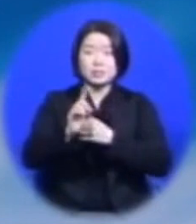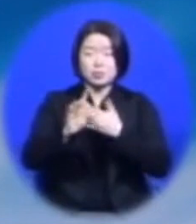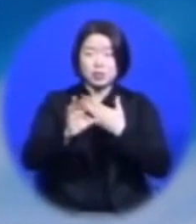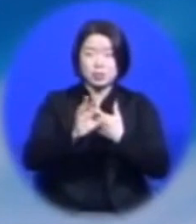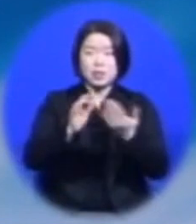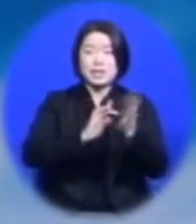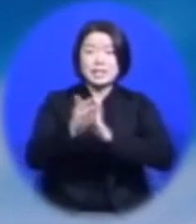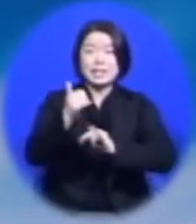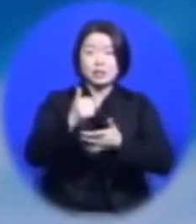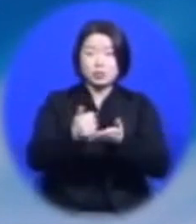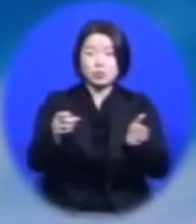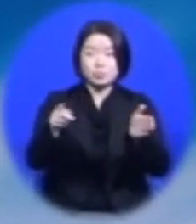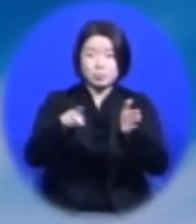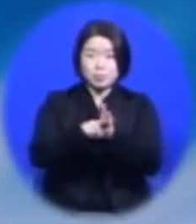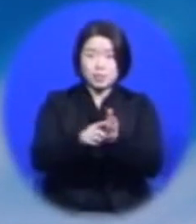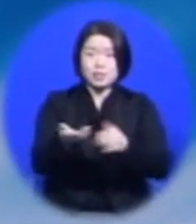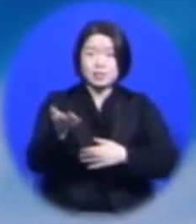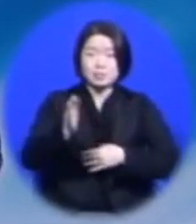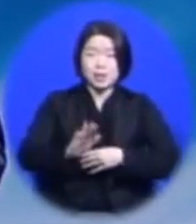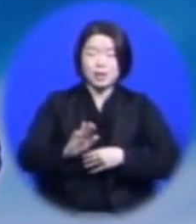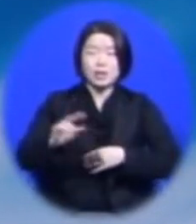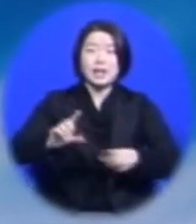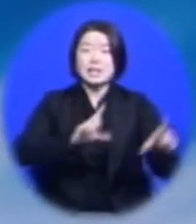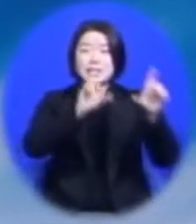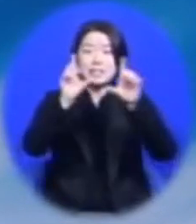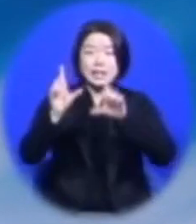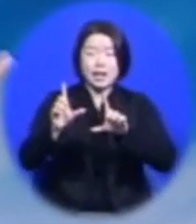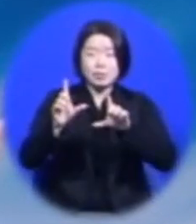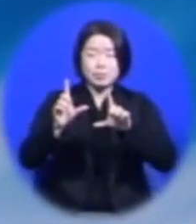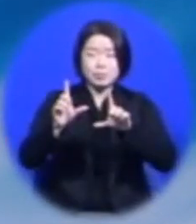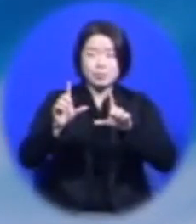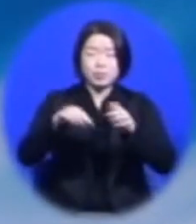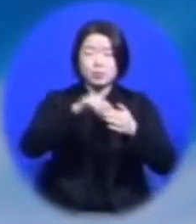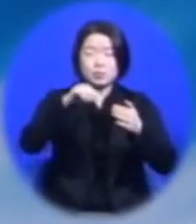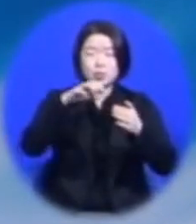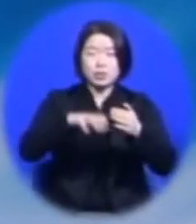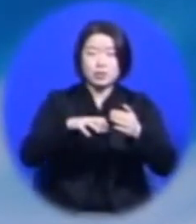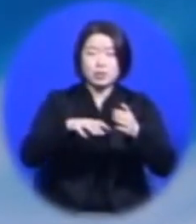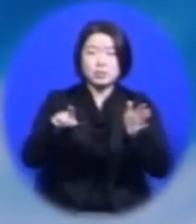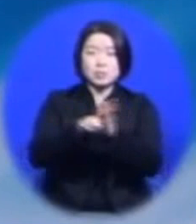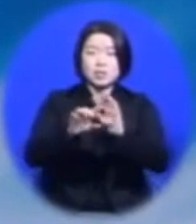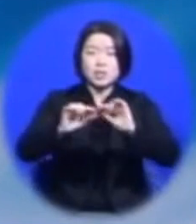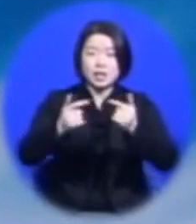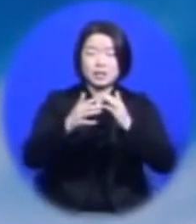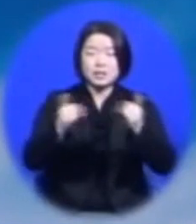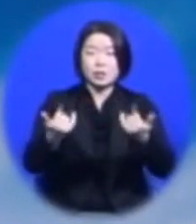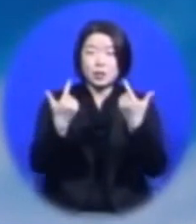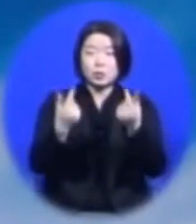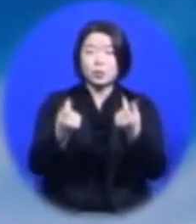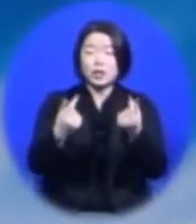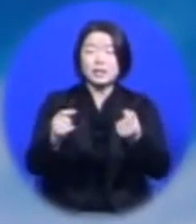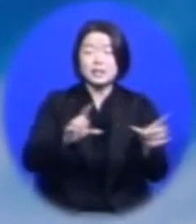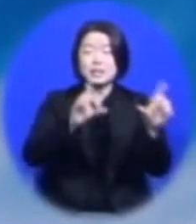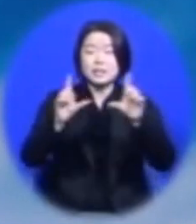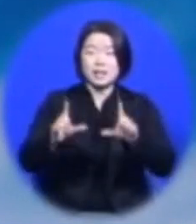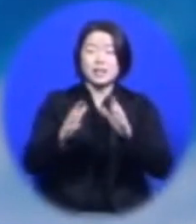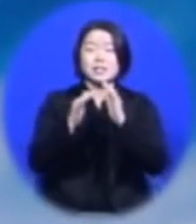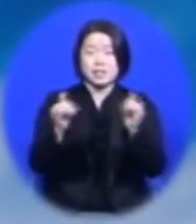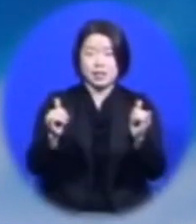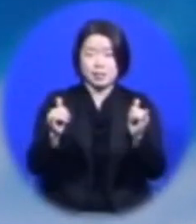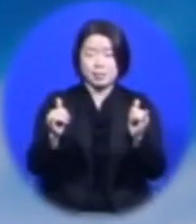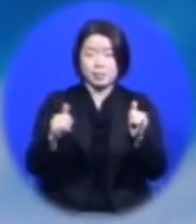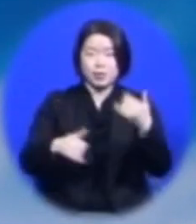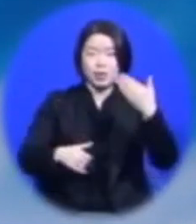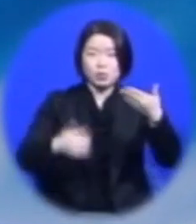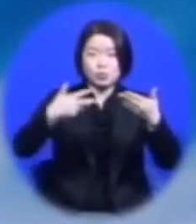예수를 믿지만 삶으로는 불신자와 거의 비슷하게 사는 사람들을 말합니다. 9절